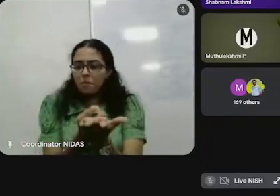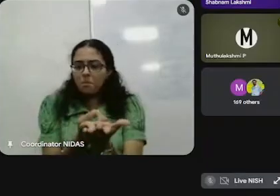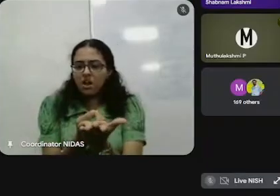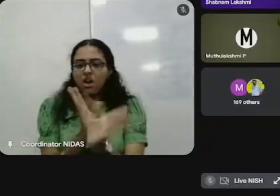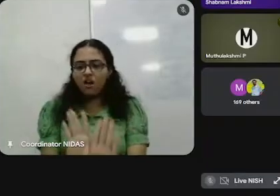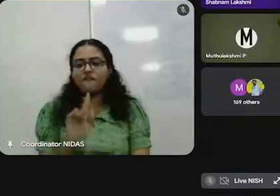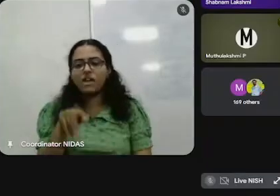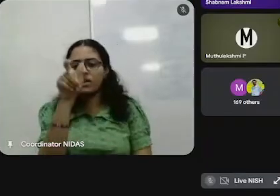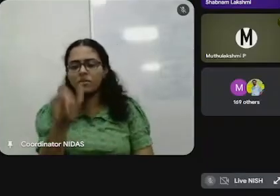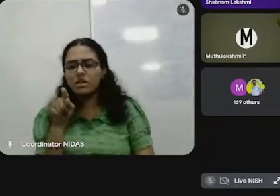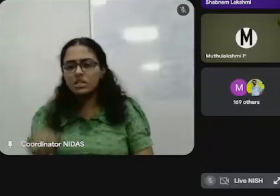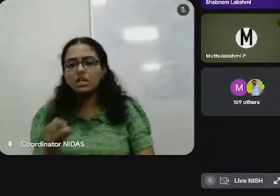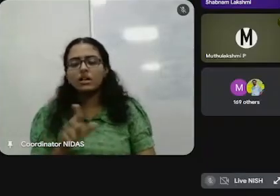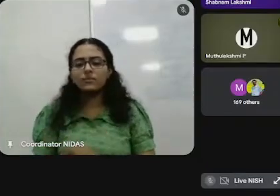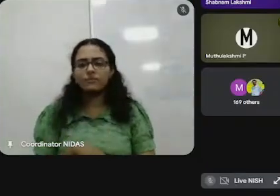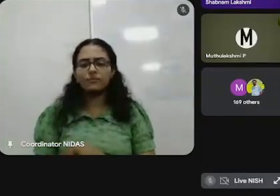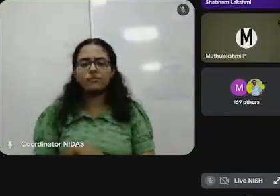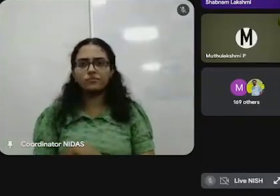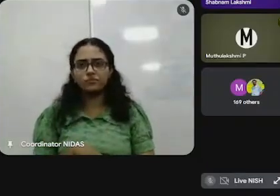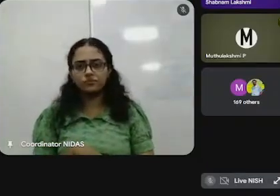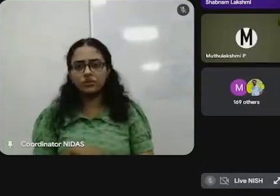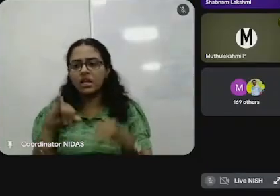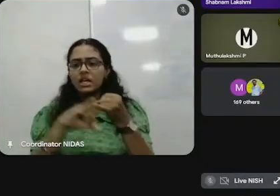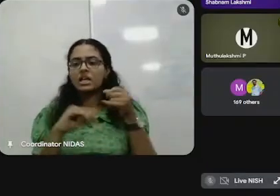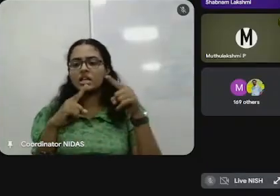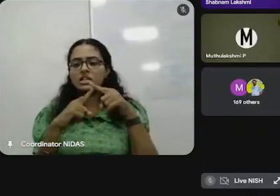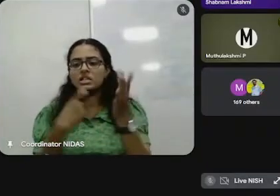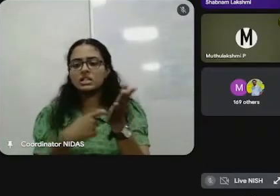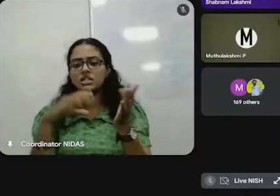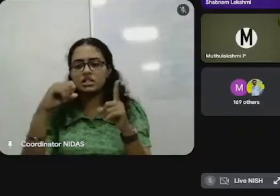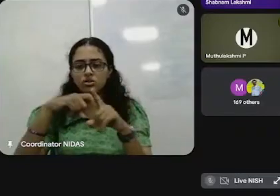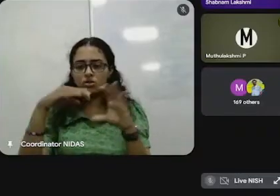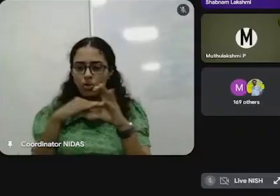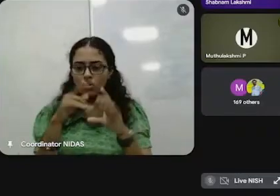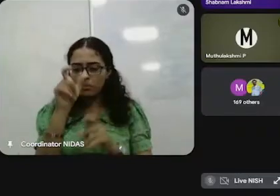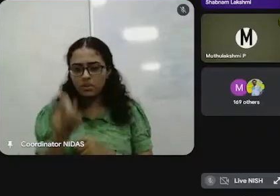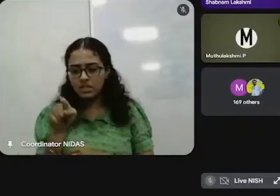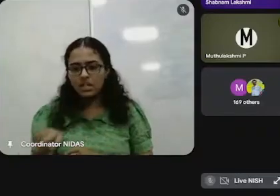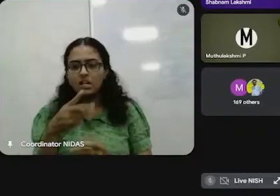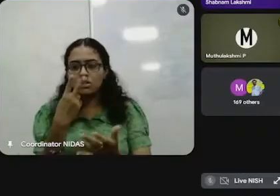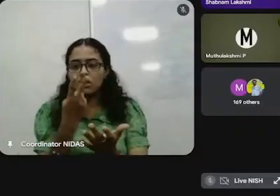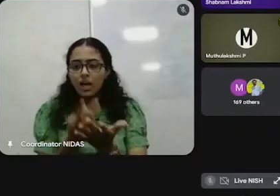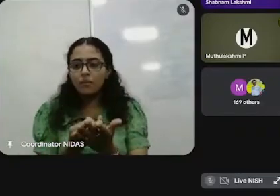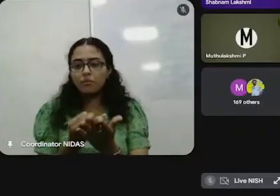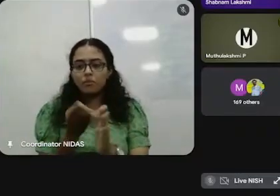ചെയ്തിട്ടുണ്ടായിരുന്നു. ആ ഒരു ആൾക്ക് സ്ട്രോക്ക് വരാനുള്ള എന്തൊക്കെ പ്രിക്കോഷൻസ് ആണ് എടുക്കേണ്ടത് എന്നാണ് ചോദിച്ചിട്ടുള്ളത്.